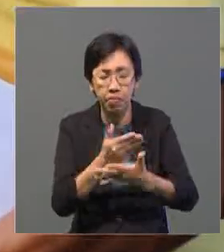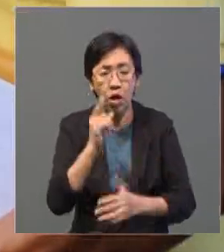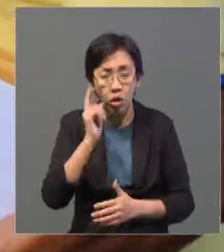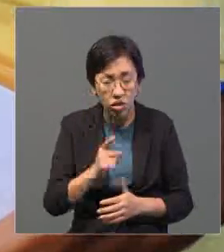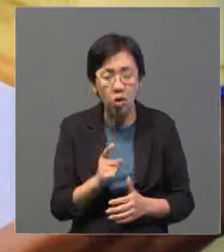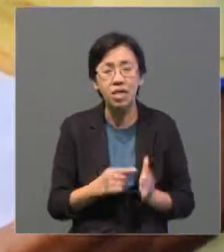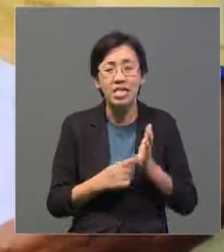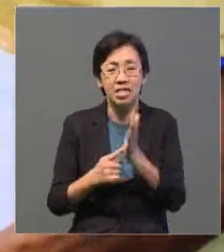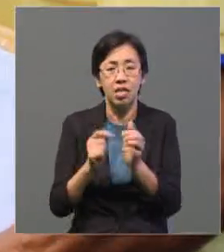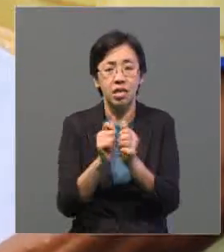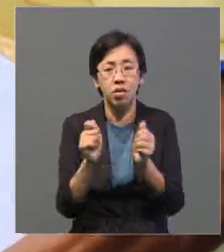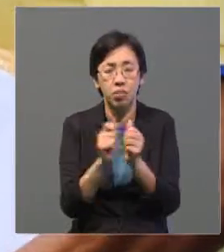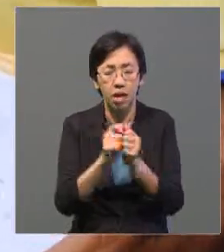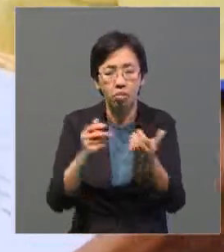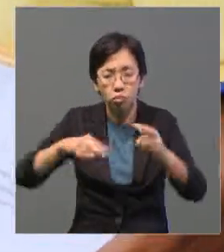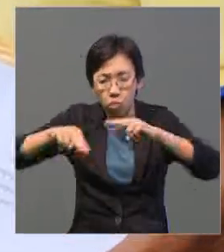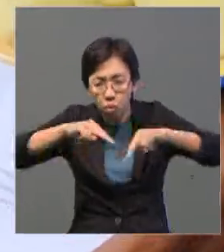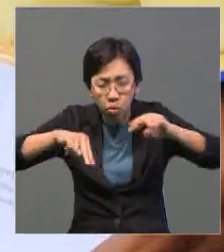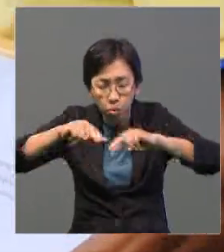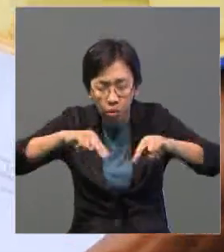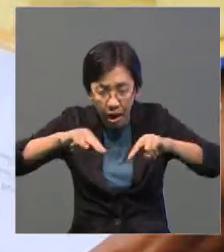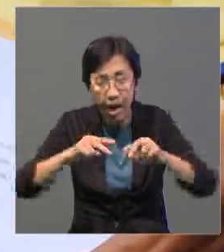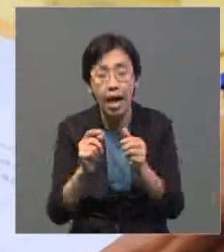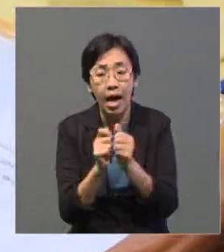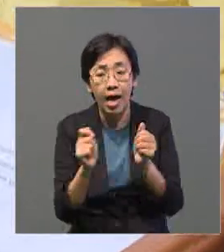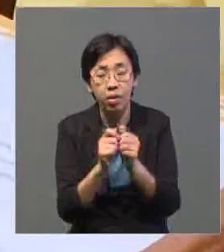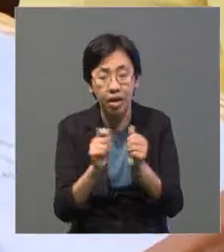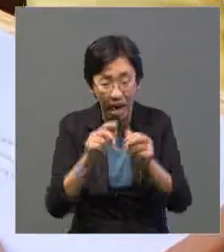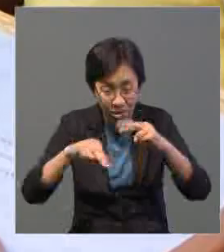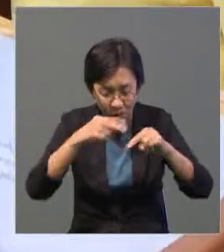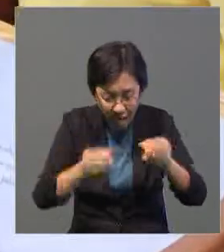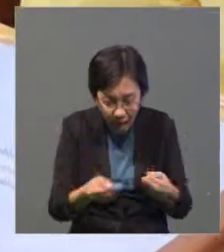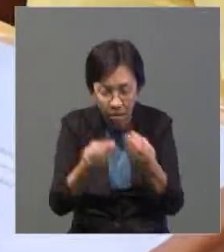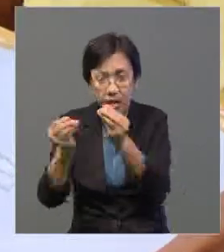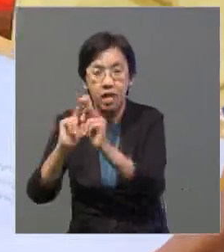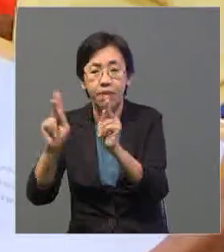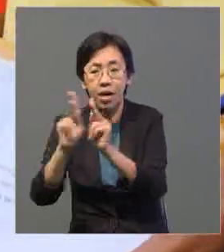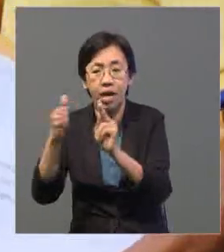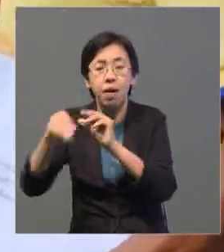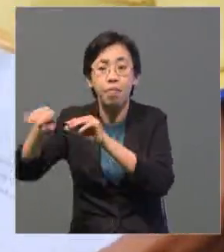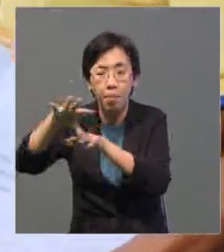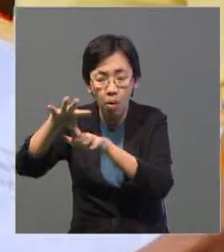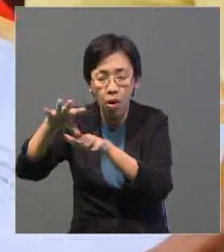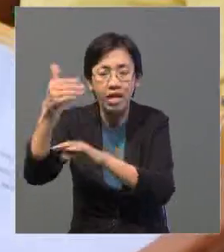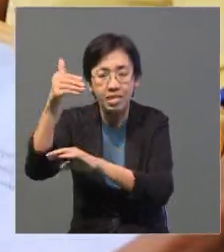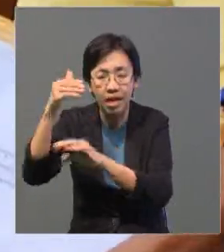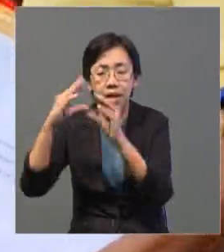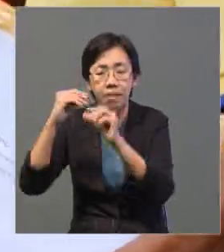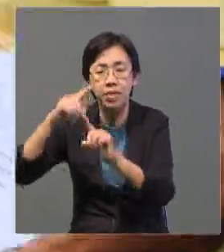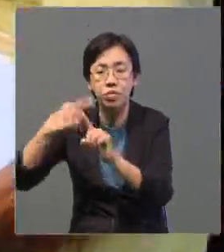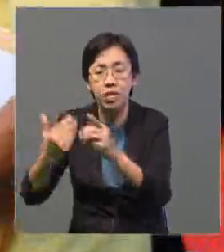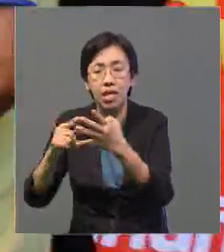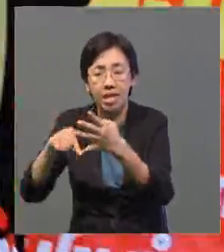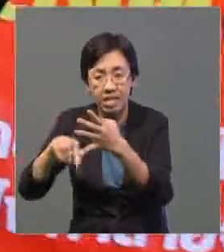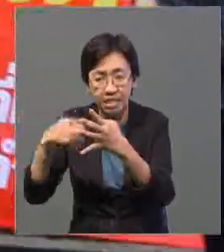ต้องเสนอเรื่องไปยังอนุกรรมการกลั่นกรองและคณะกรรมการนโยบายประมงแห่งชาติซึ่งจะมีการประชุมช่วงสิ้นเดือนนี้